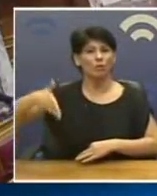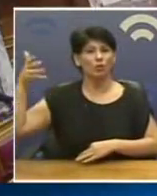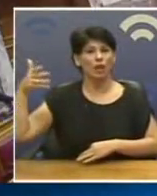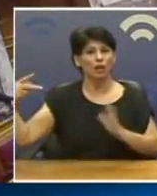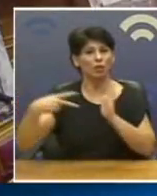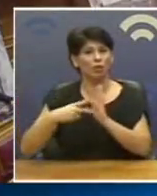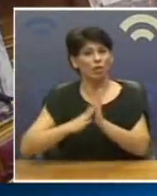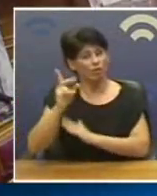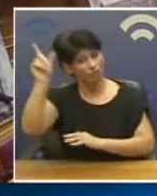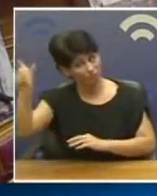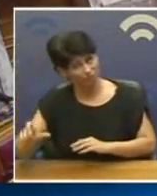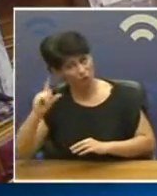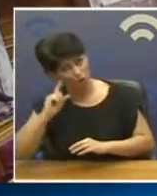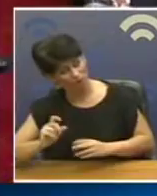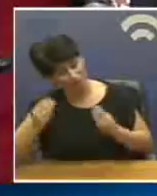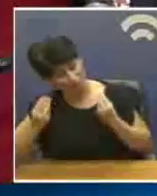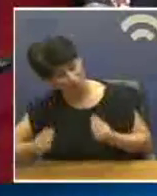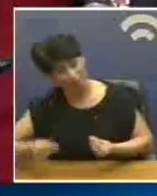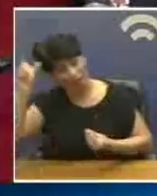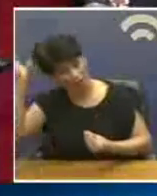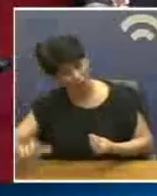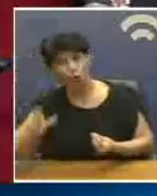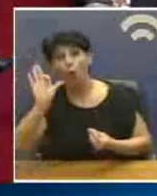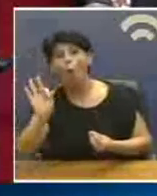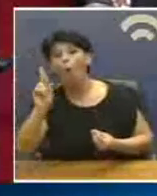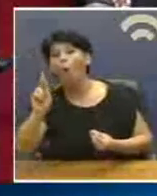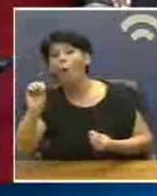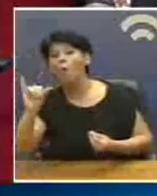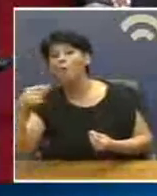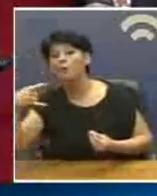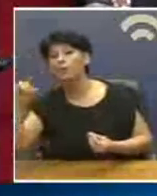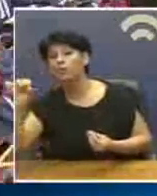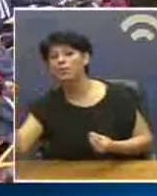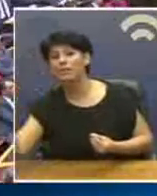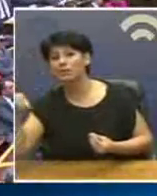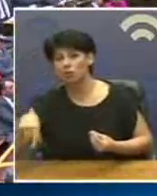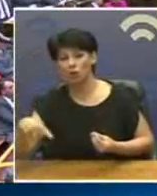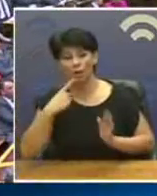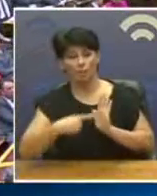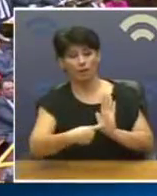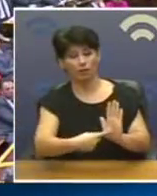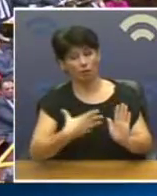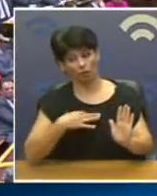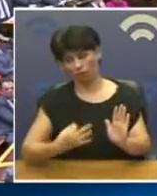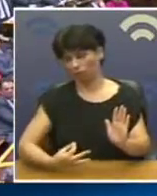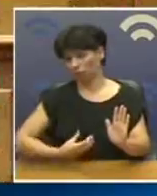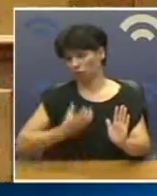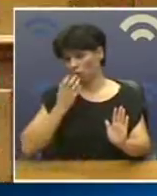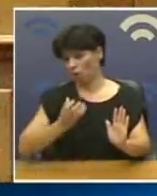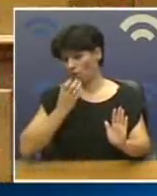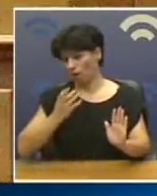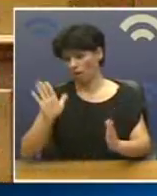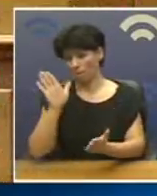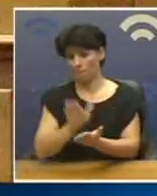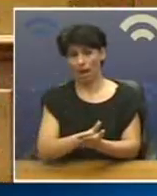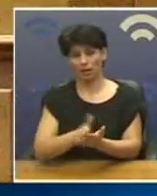αυτός ακριβώς, τον γνωρίζετε καλά. Αυτός τον οποίο μας παρουσιάζεται τώρα ως αξιόπιστο μάρτυρα, βγήκε στην Επιτροπή και